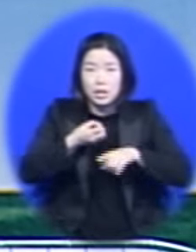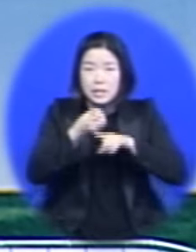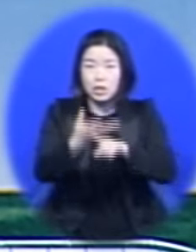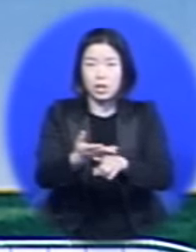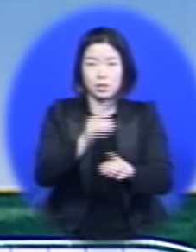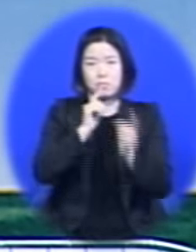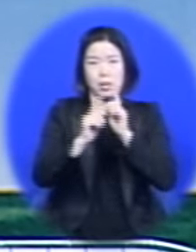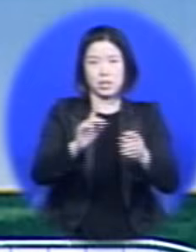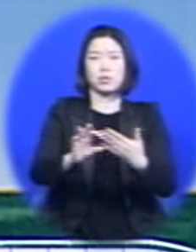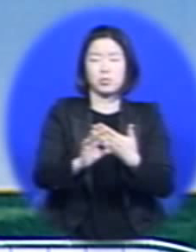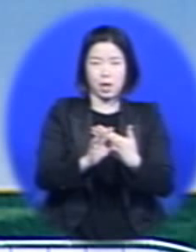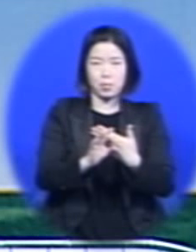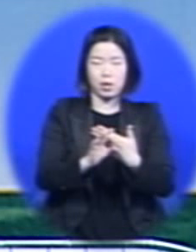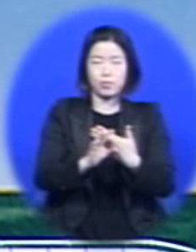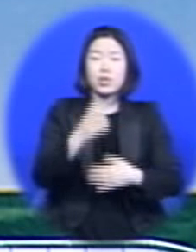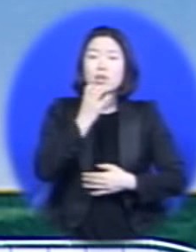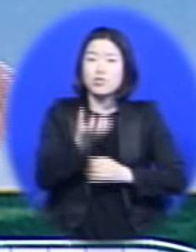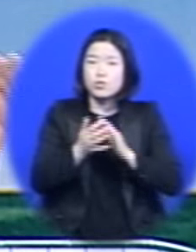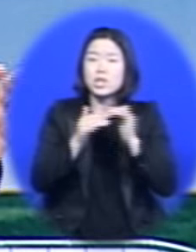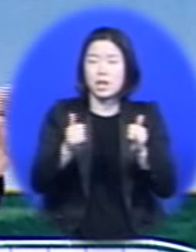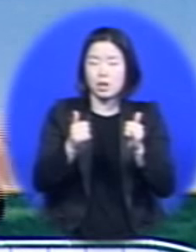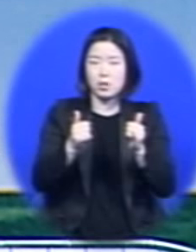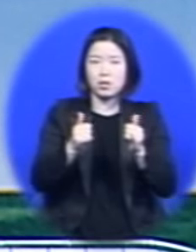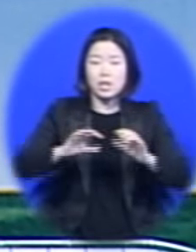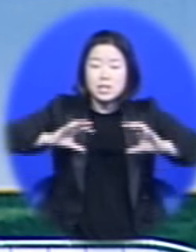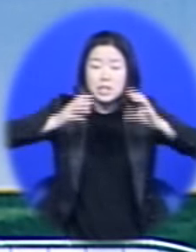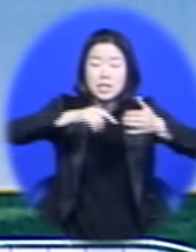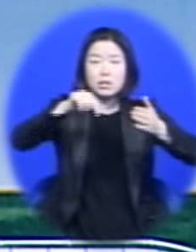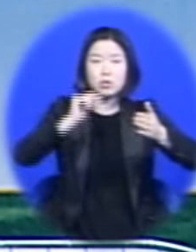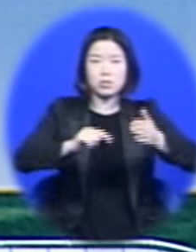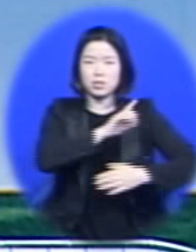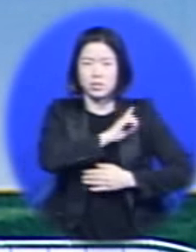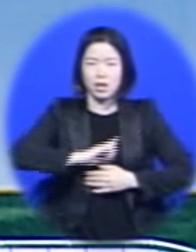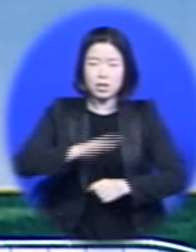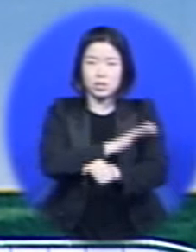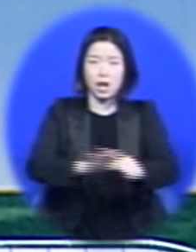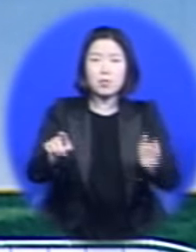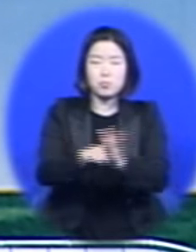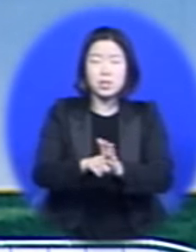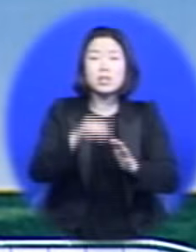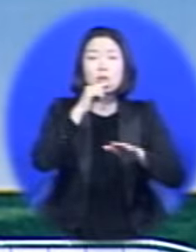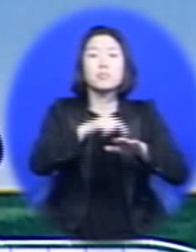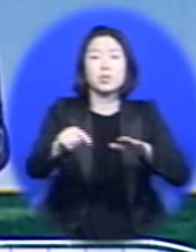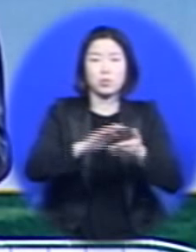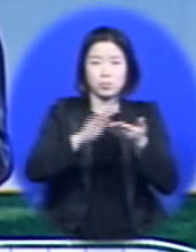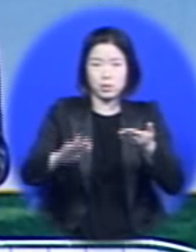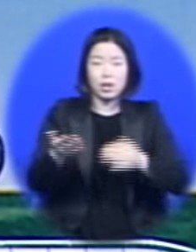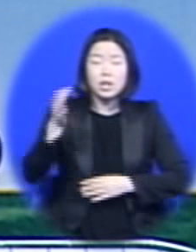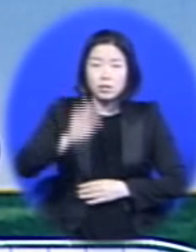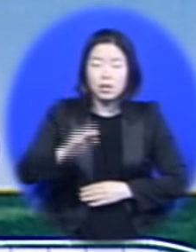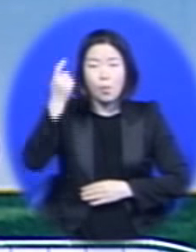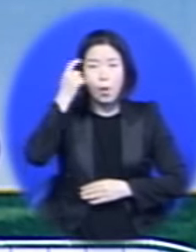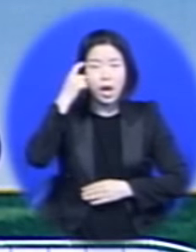한다면 유대인은 세상에서 제일 예수를 잘 믿을 민족입니다. 그런데 어째서